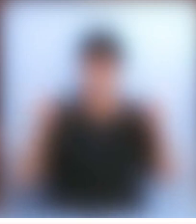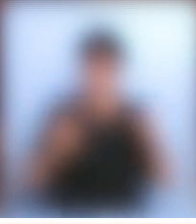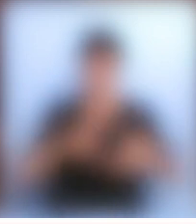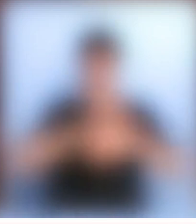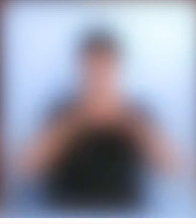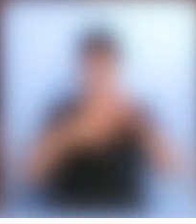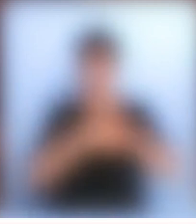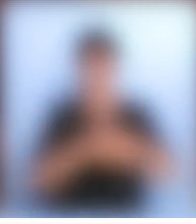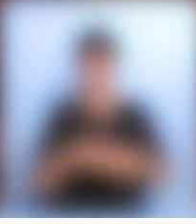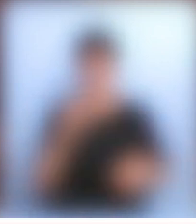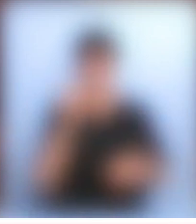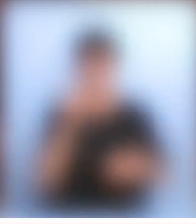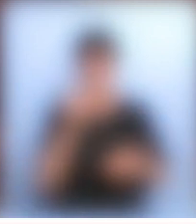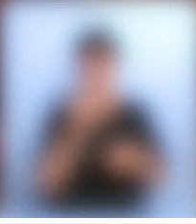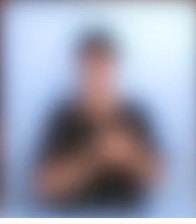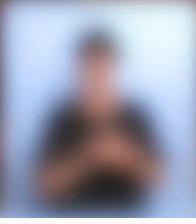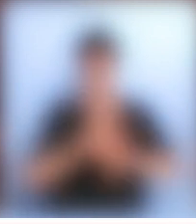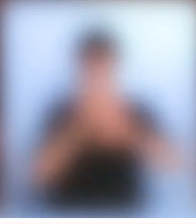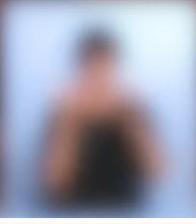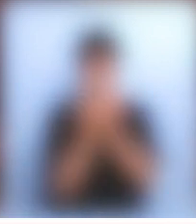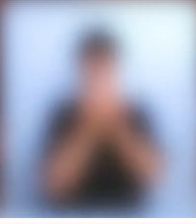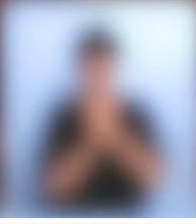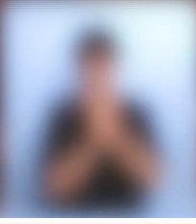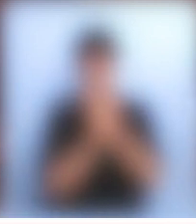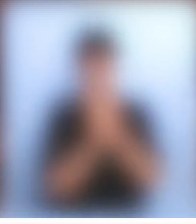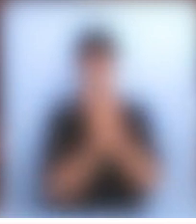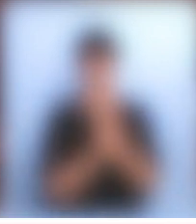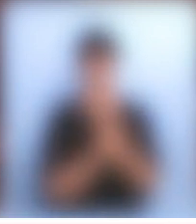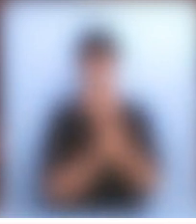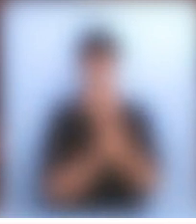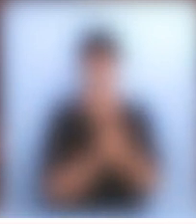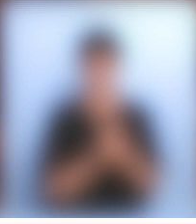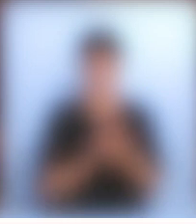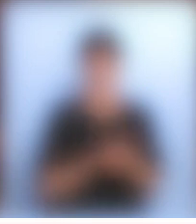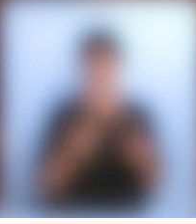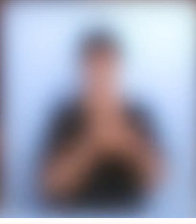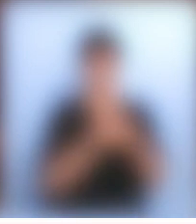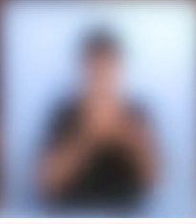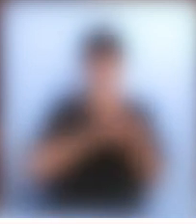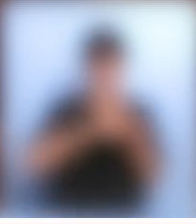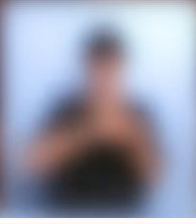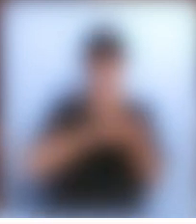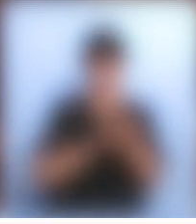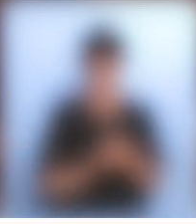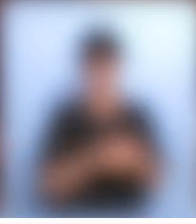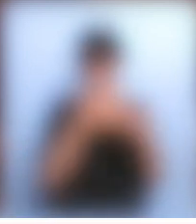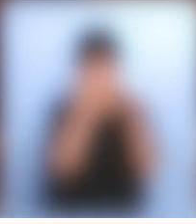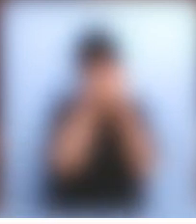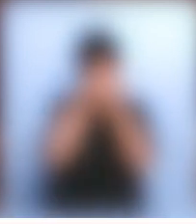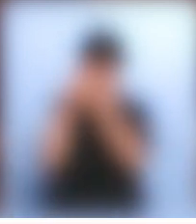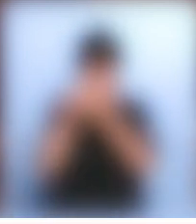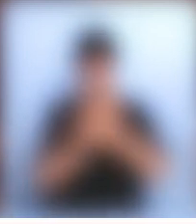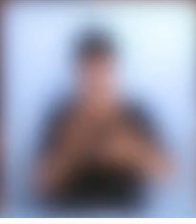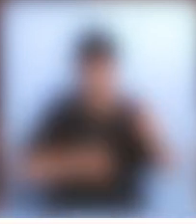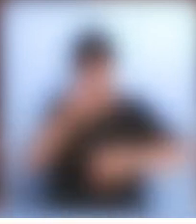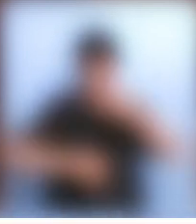少數族裔呢部應該保住嘅。至於第二個部分嚇、啊，公共事務以及一般嘅電視製作，呢、這個開支超